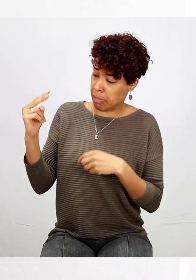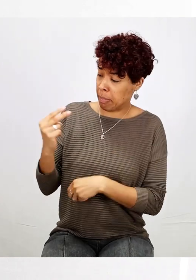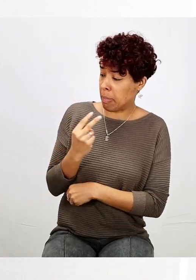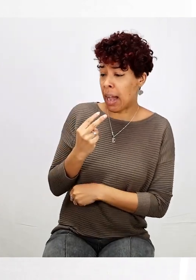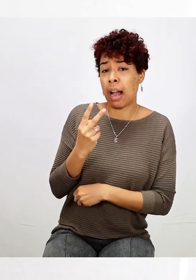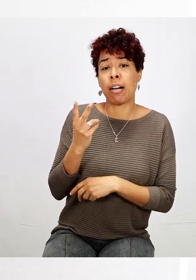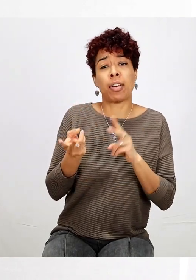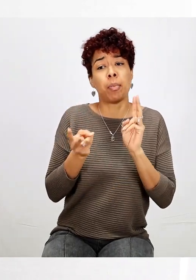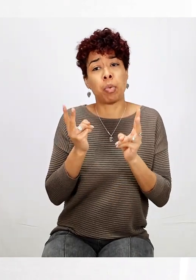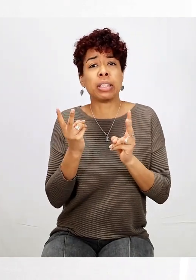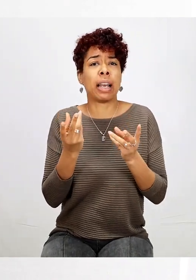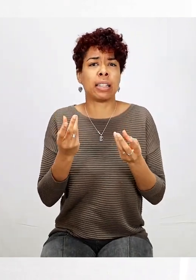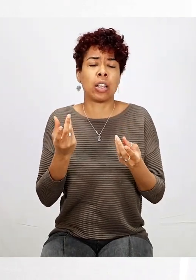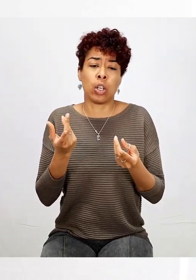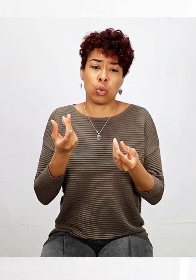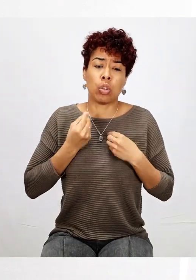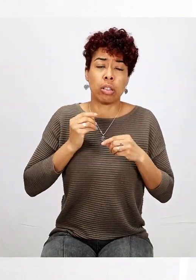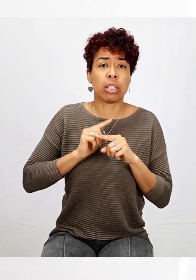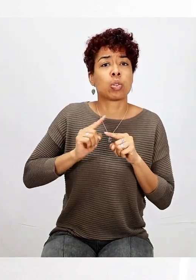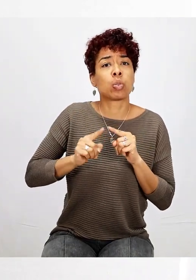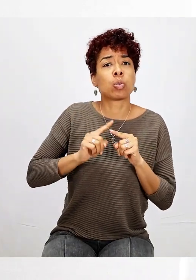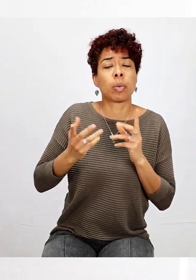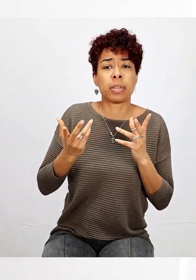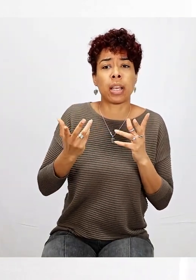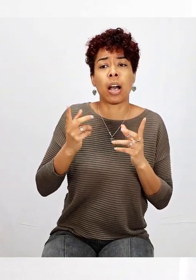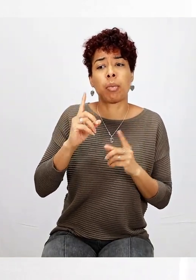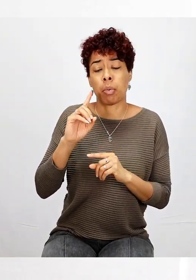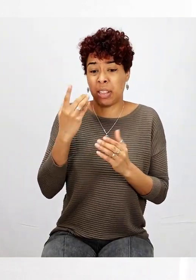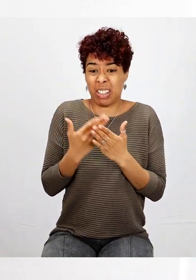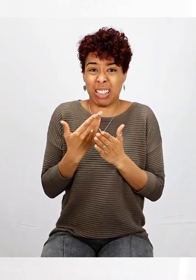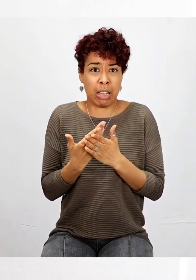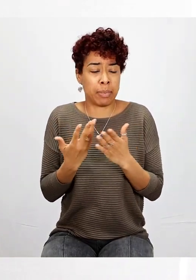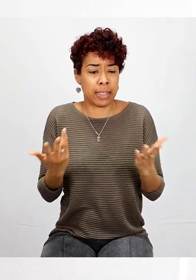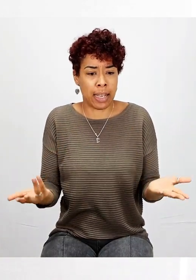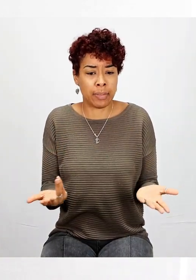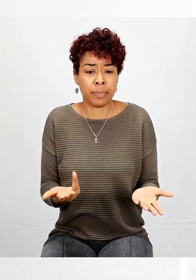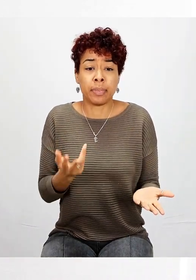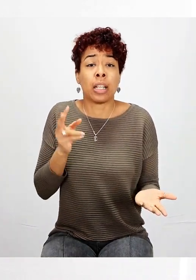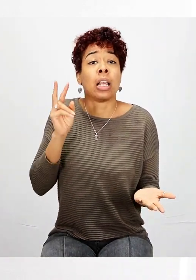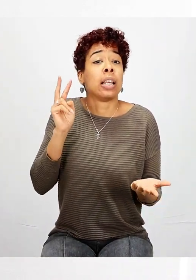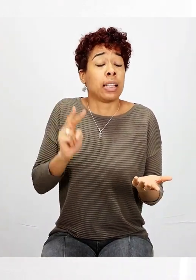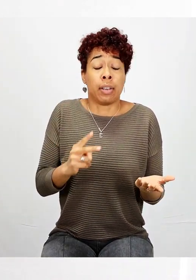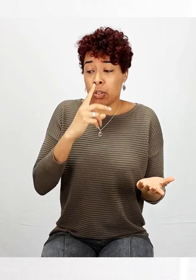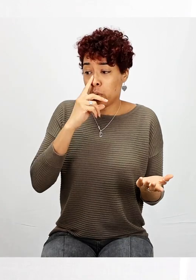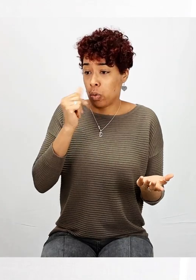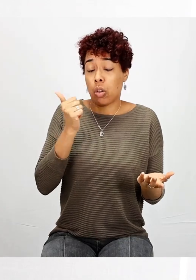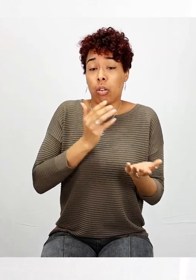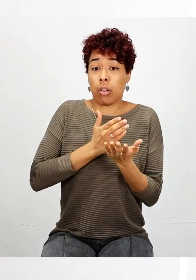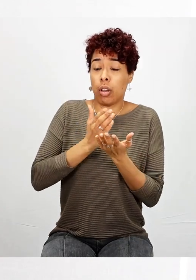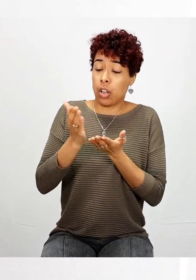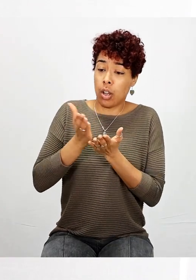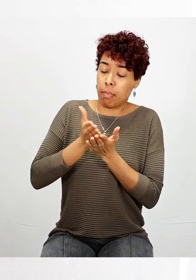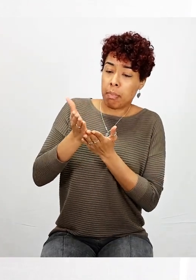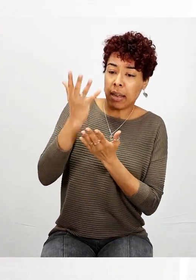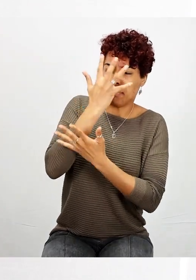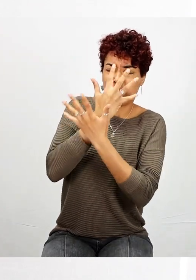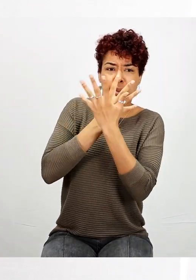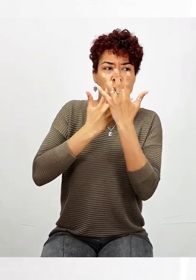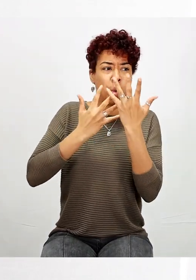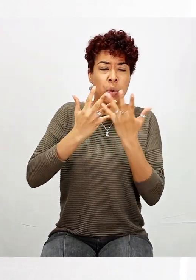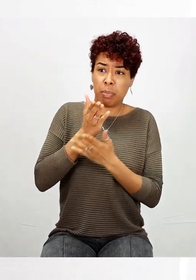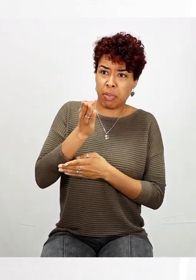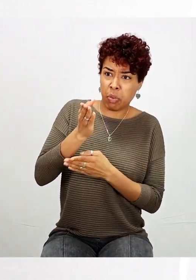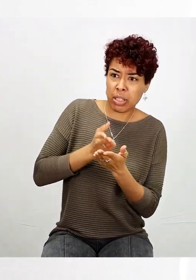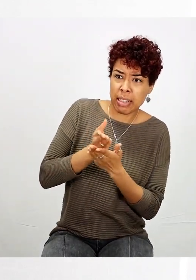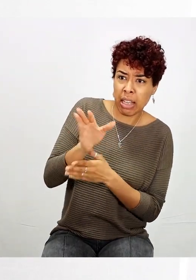Peut-être que tu faisais des choses comme ça pour Dieu. Et puis que maintenant, non, c'est comme ça. Et puis là, voilà, tu sens qu'il y a une orientation, donc ça peut te troubler, te